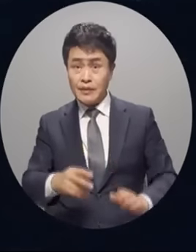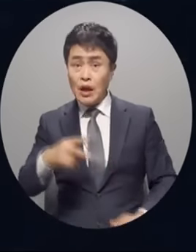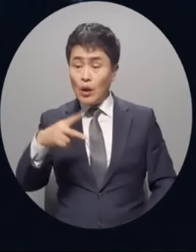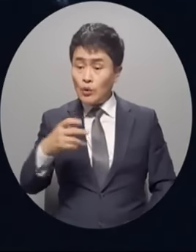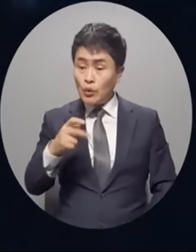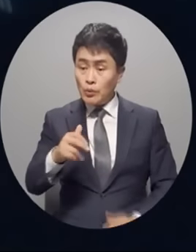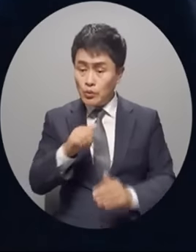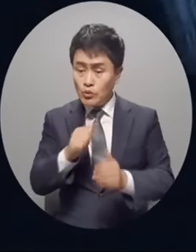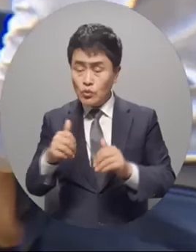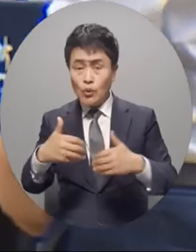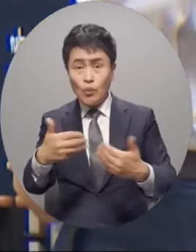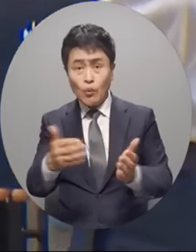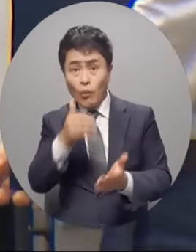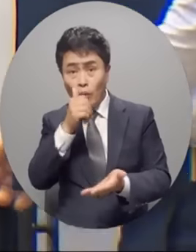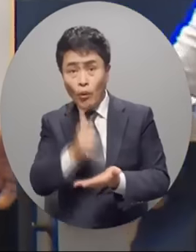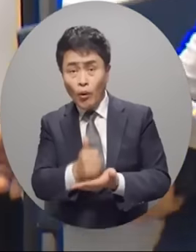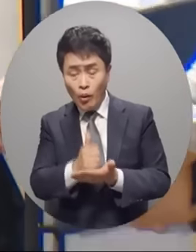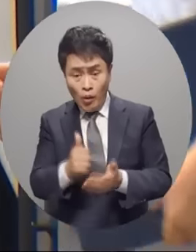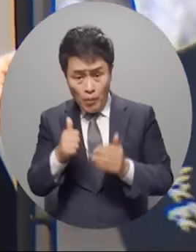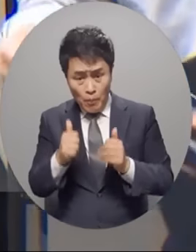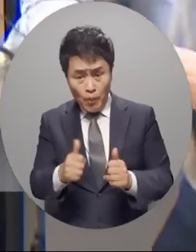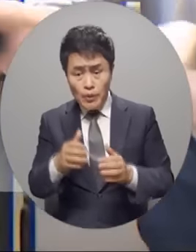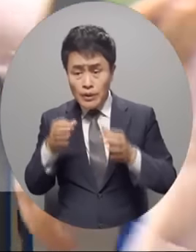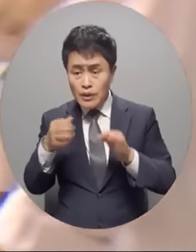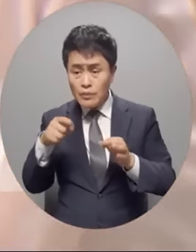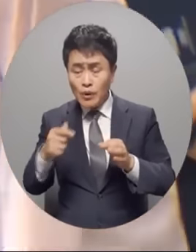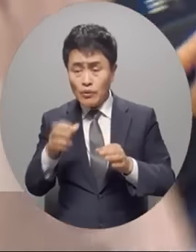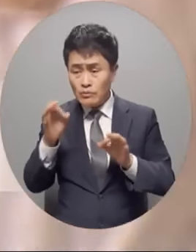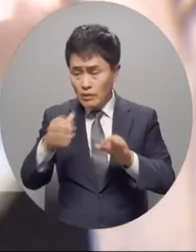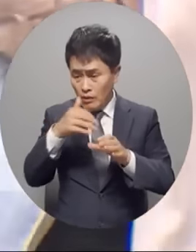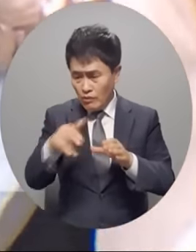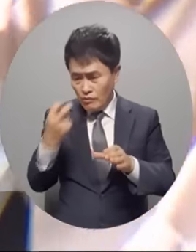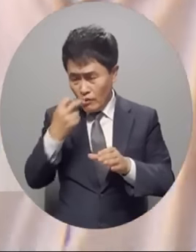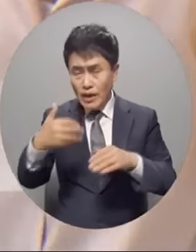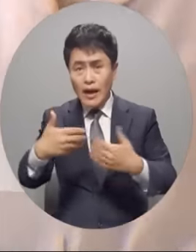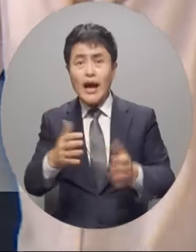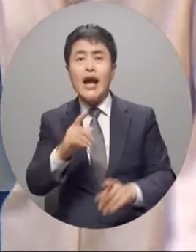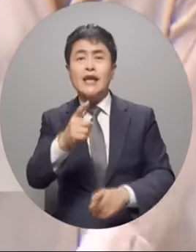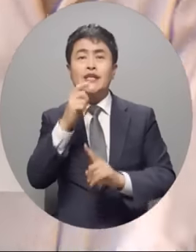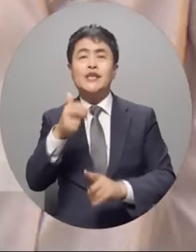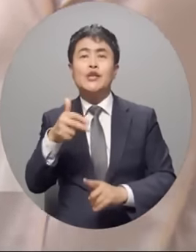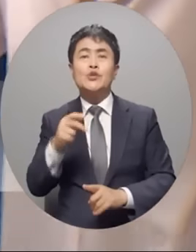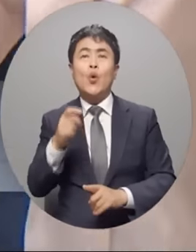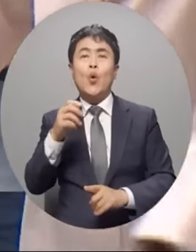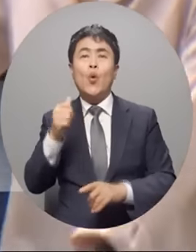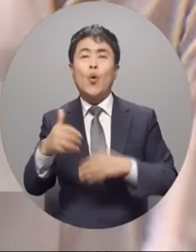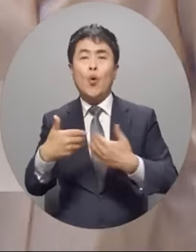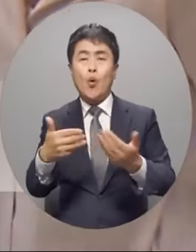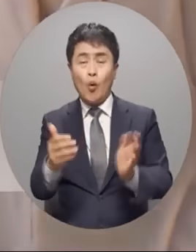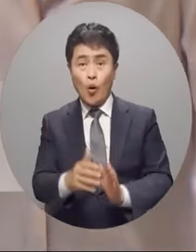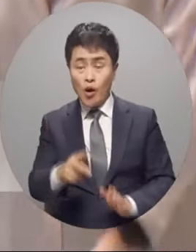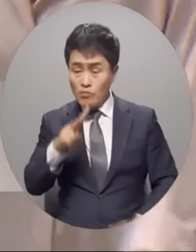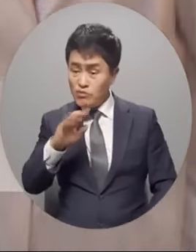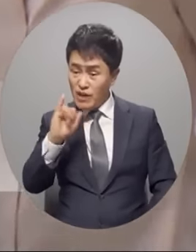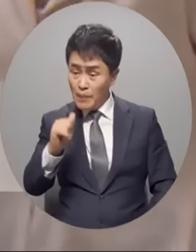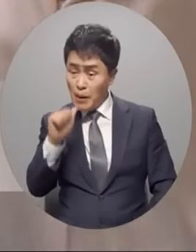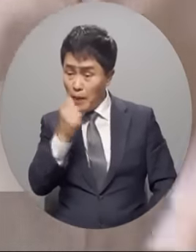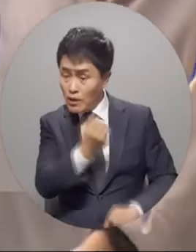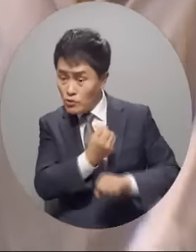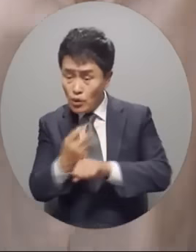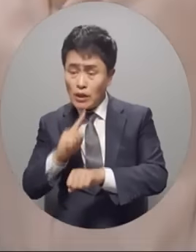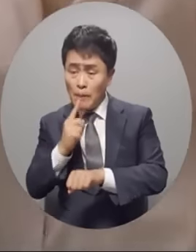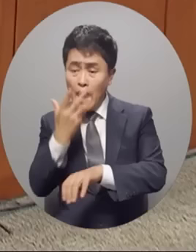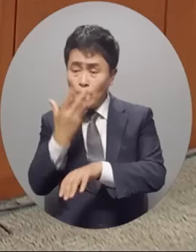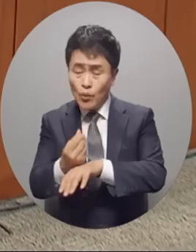도이치모터스 주가 조작 공범으로 법원이 김건희 여사의 계좌를 관리했다고 판단한 이종호 씨가 VIP한테 얘기하겠다고 한 녹음